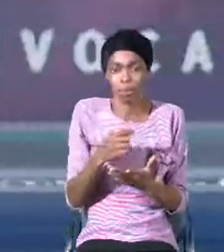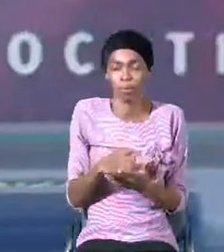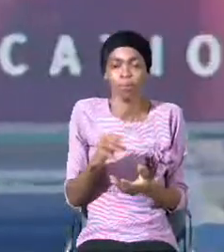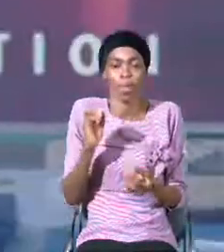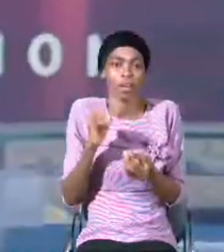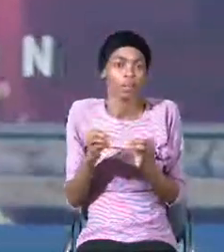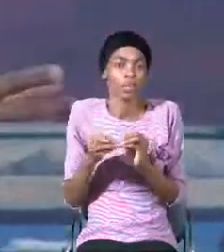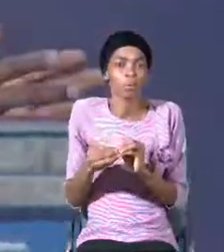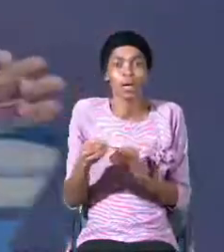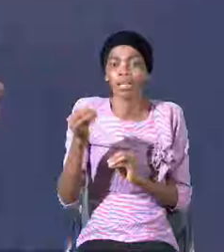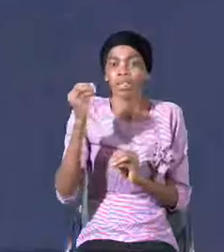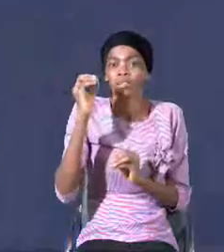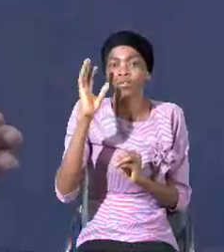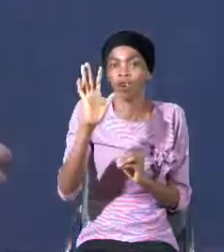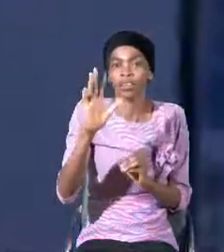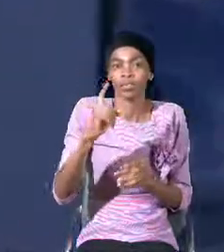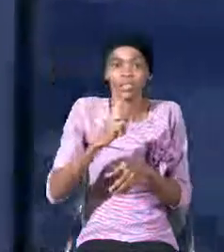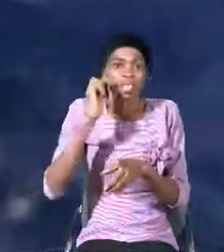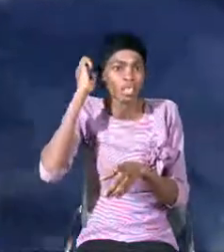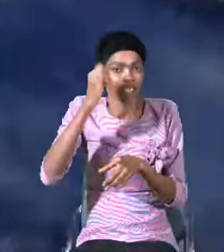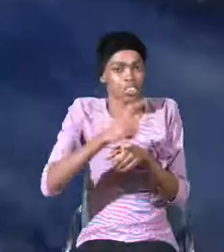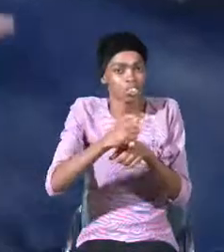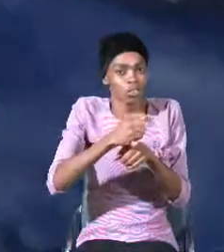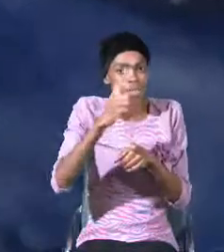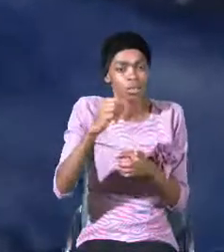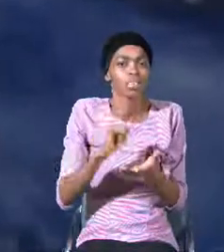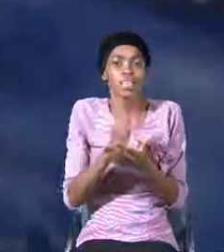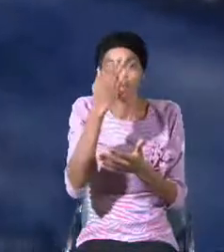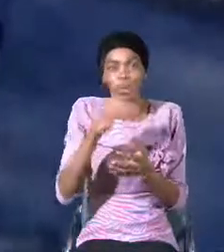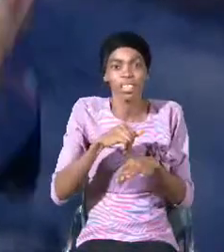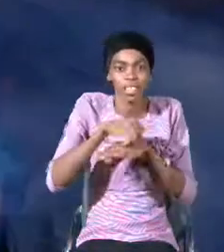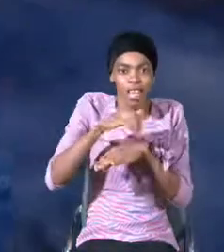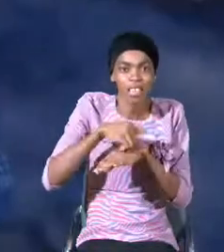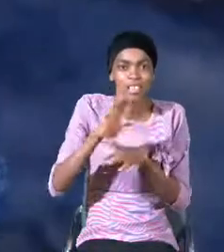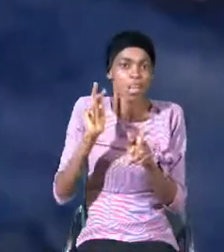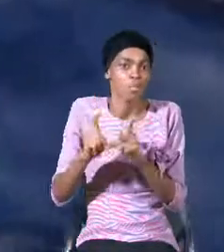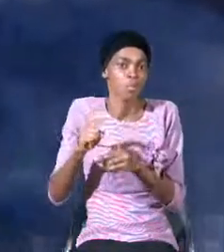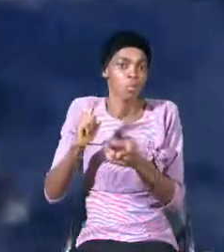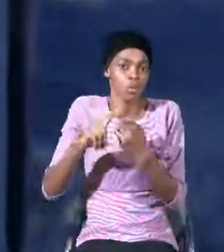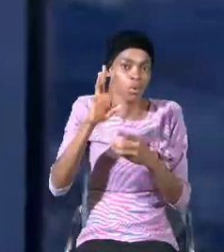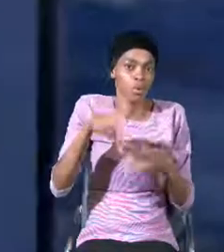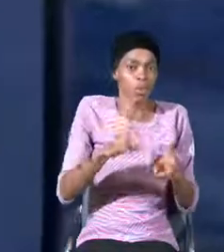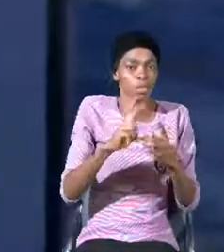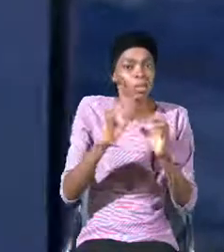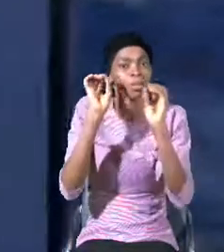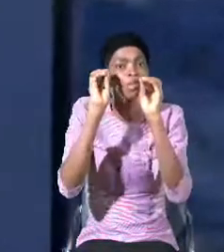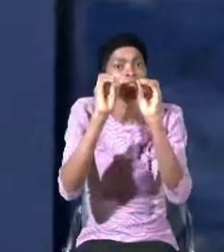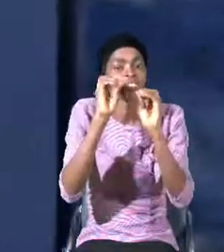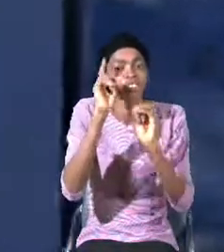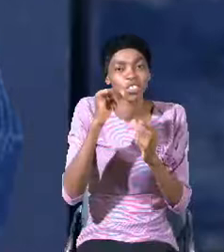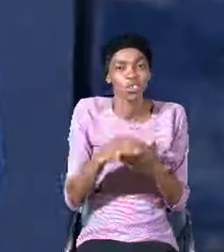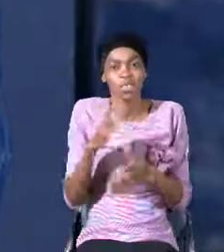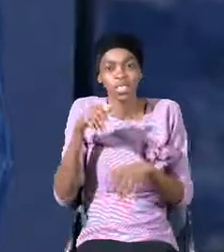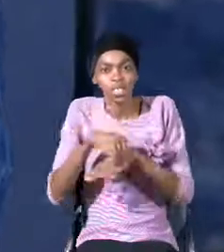C'est pourquoi il dit, les gens veulent traverser ta voie, ils veulent t'enseigner.